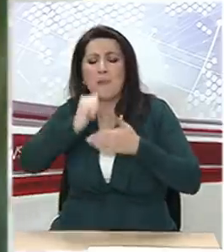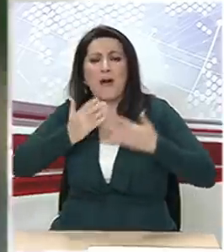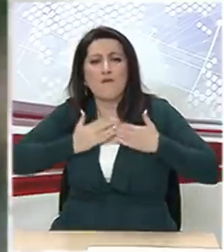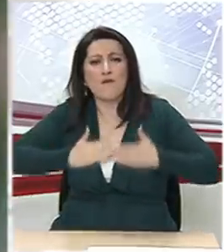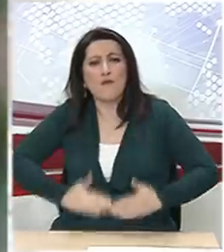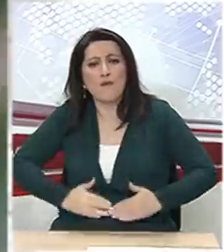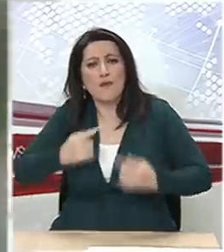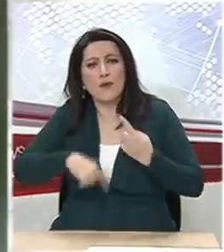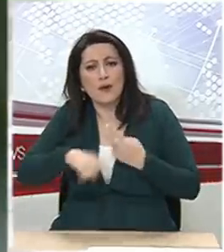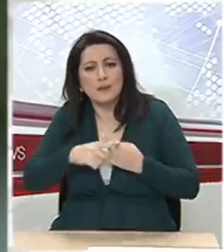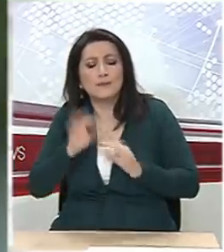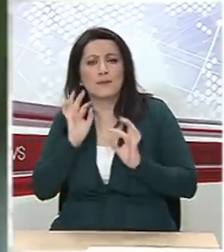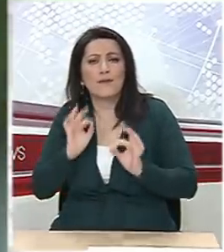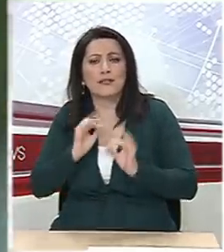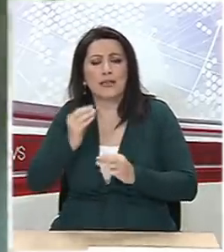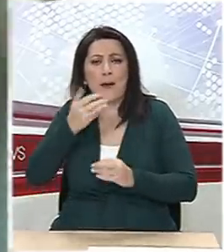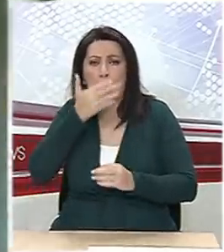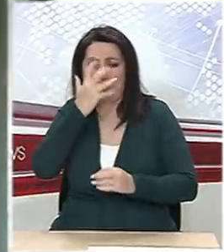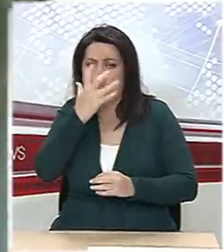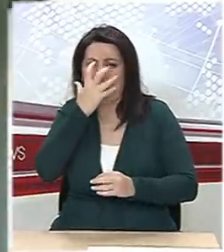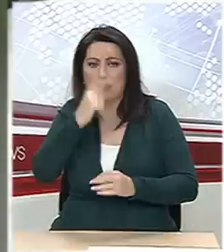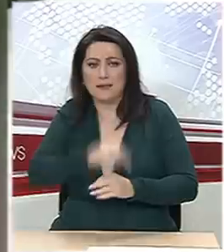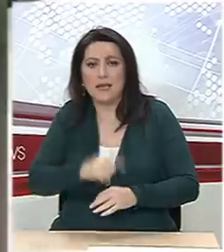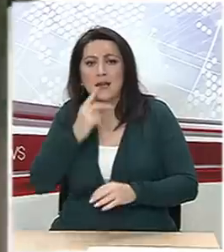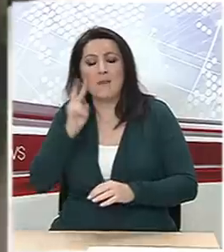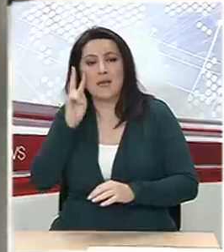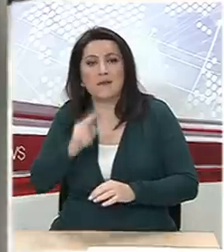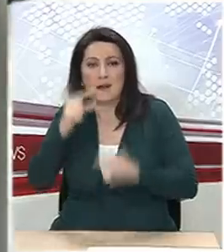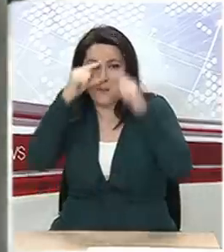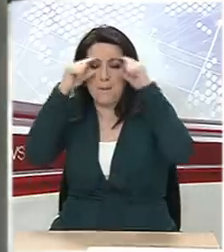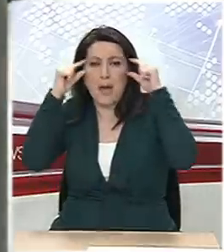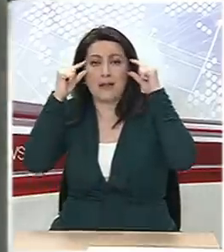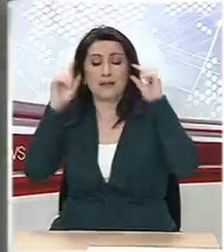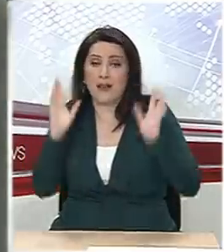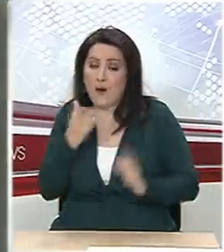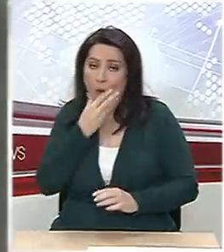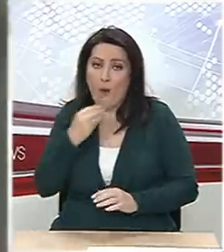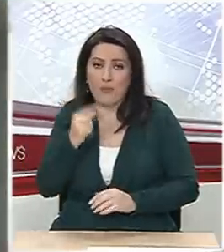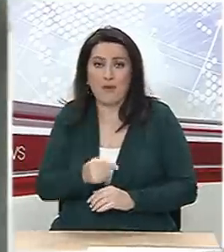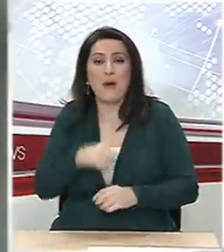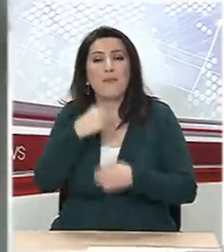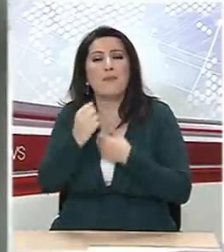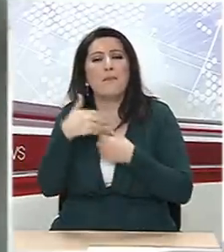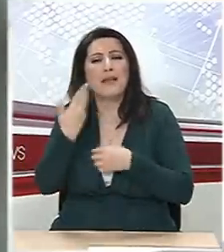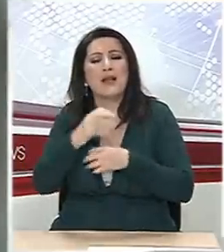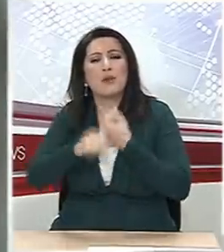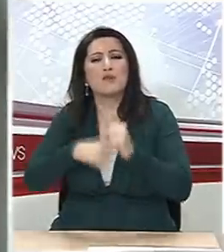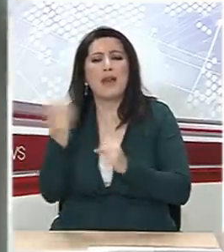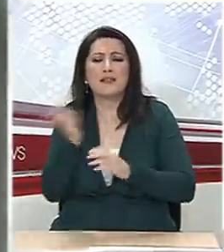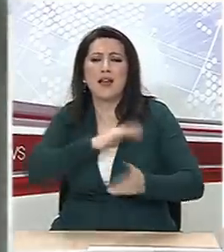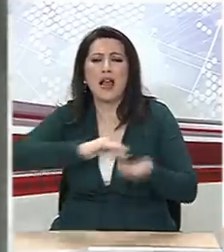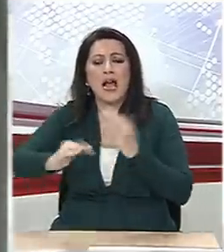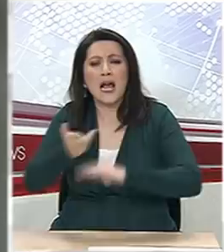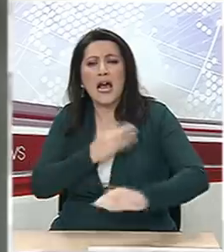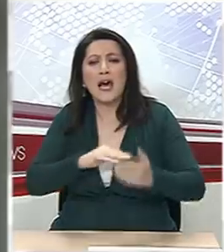και τη δική της σειρά φυσικά και μια μάσκα, αφήνοντας απακάλυπτα τα πανέμορφα μάτια της. Στη συνέχεια επιχείρησε να κάνει κινήσεις καράτη, οι οποίες παρέπεμπαν